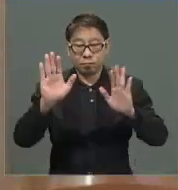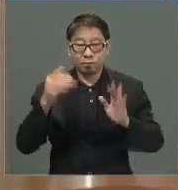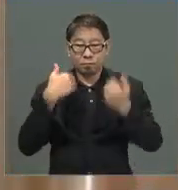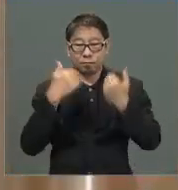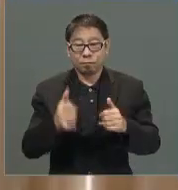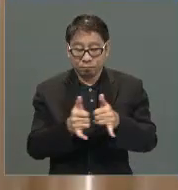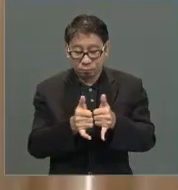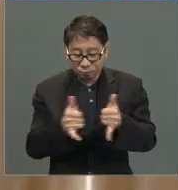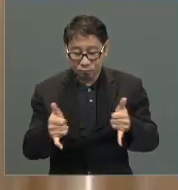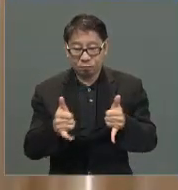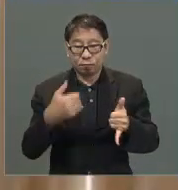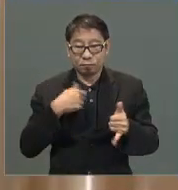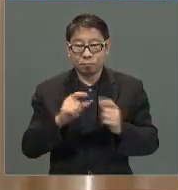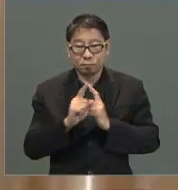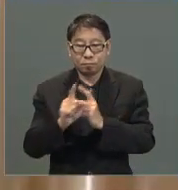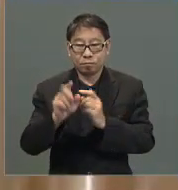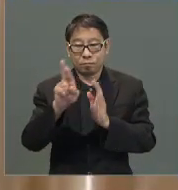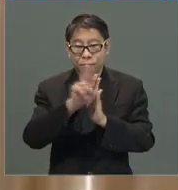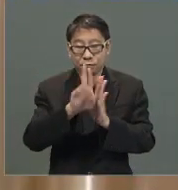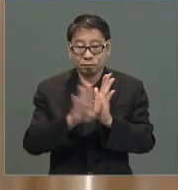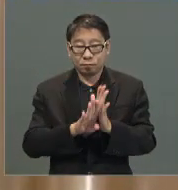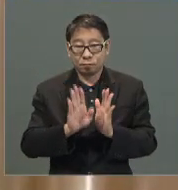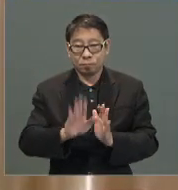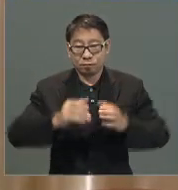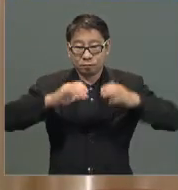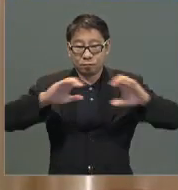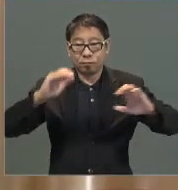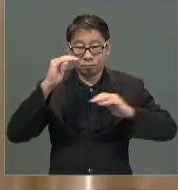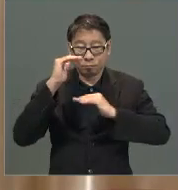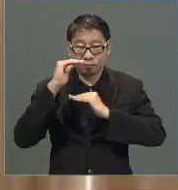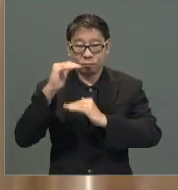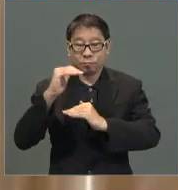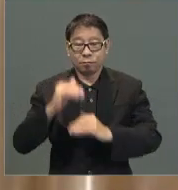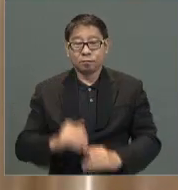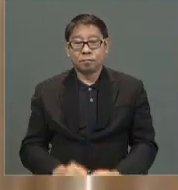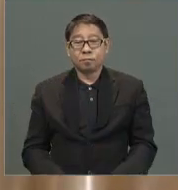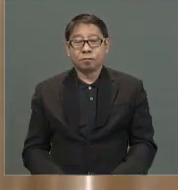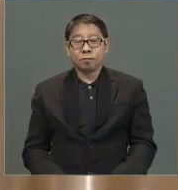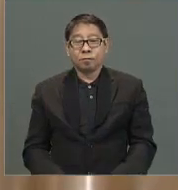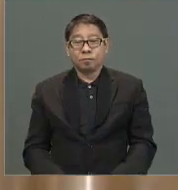เว้นระยะห่างที่นั่งตามที่ระเบียบที่ทางภาครัฐได้กำหนดเอาไว้ด้วยค่ะ